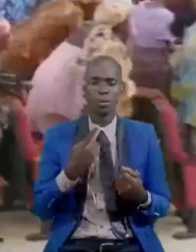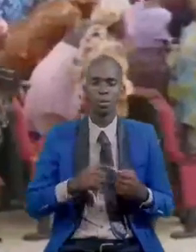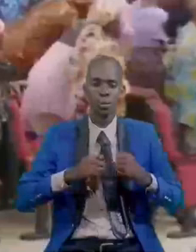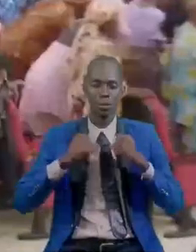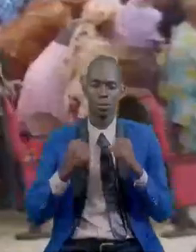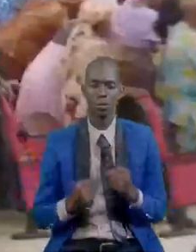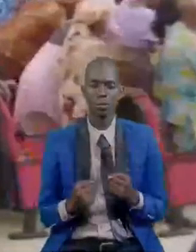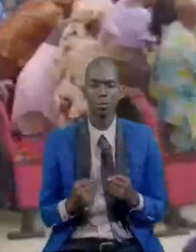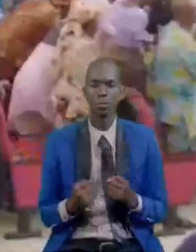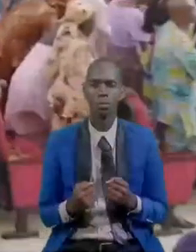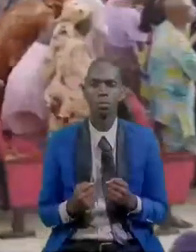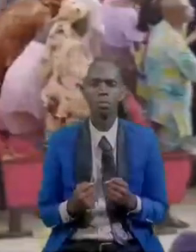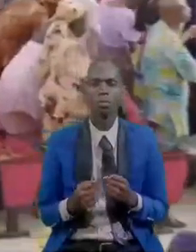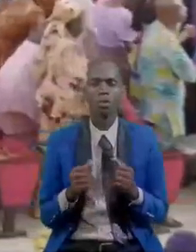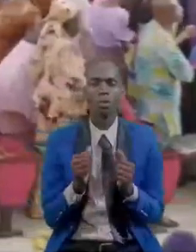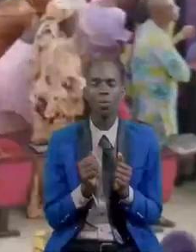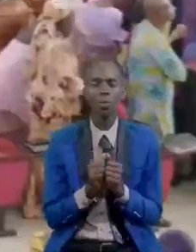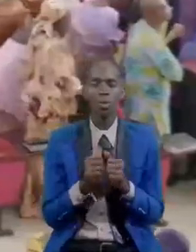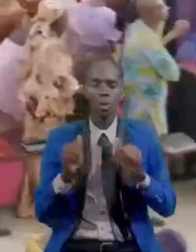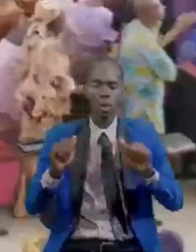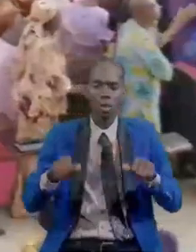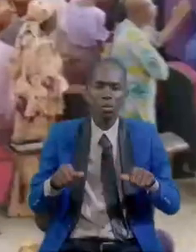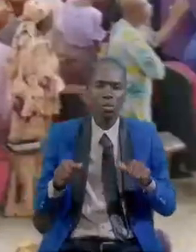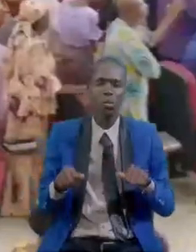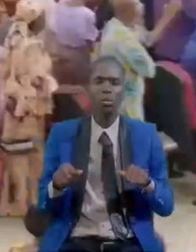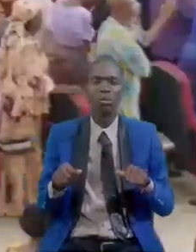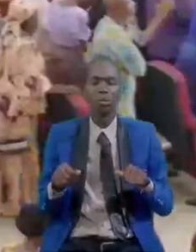la force, avec la capacité,